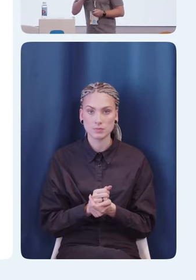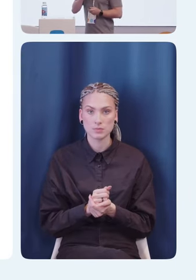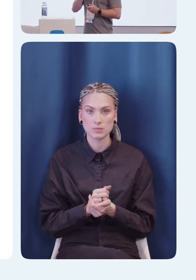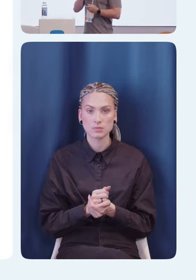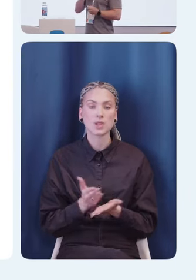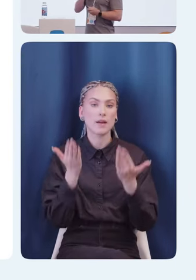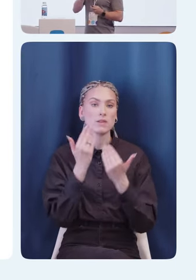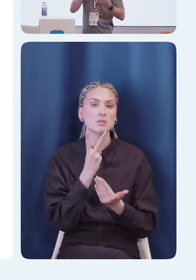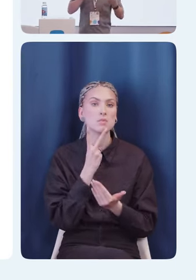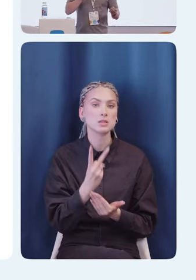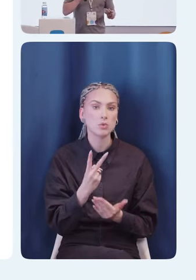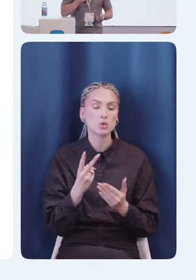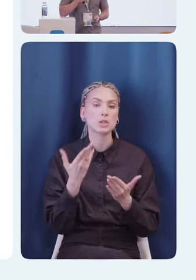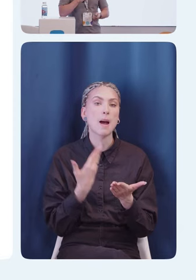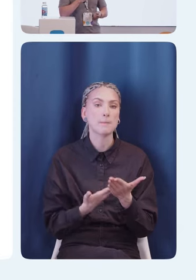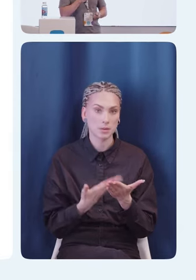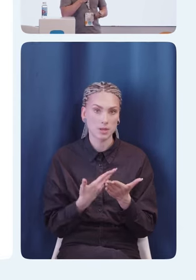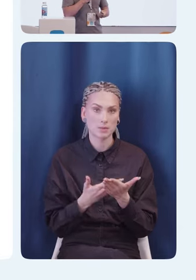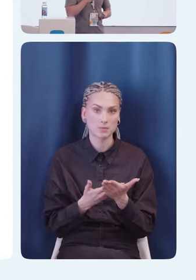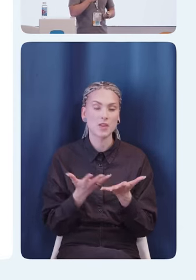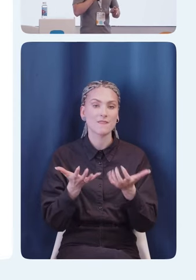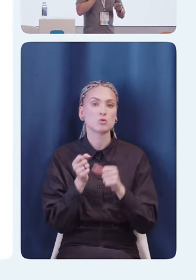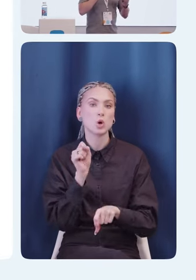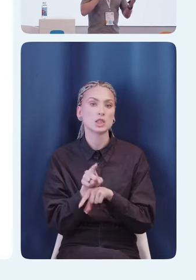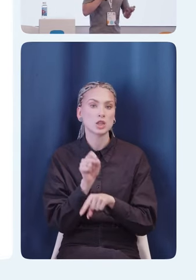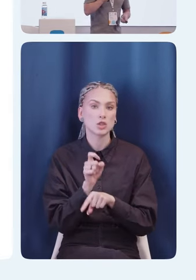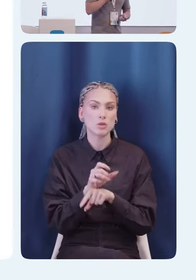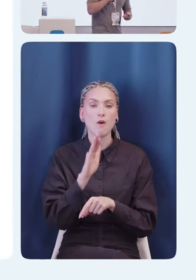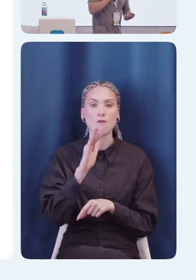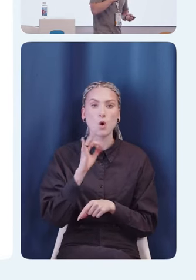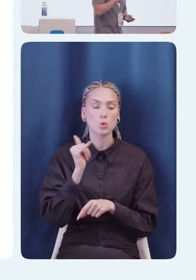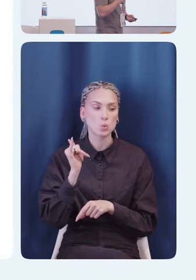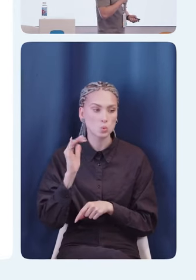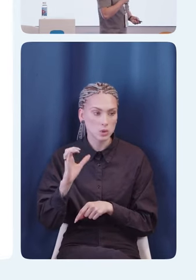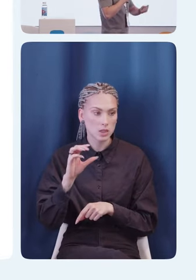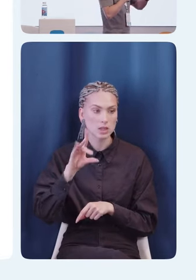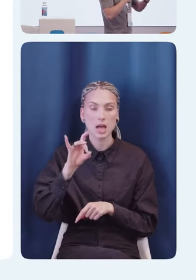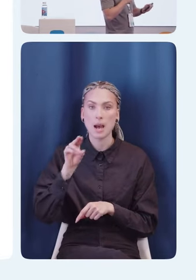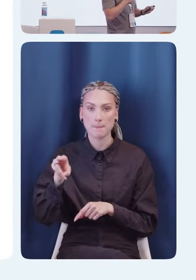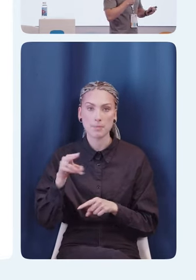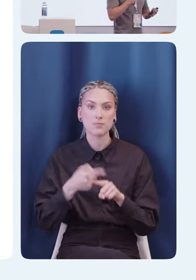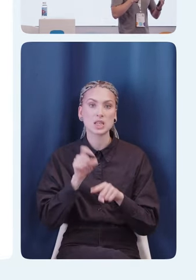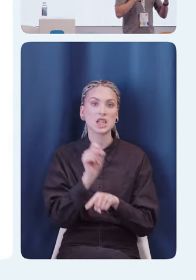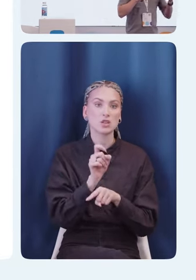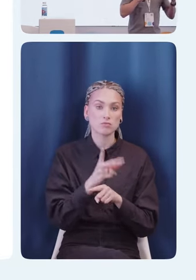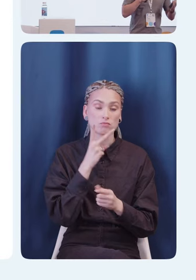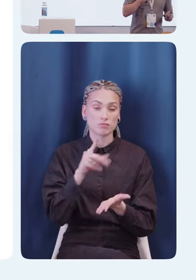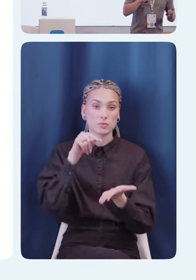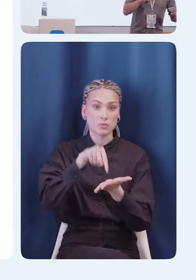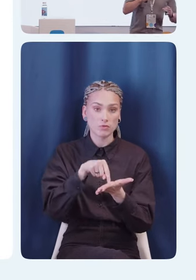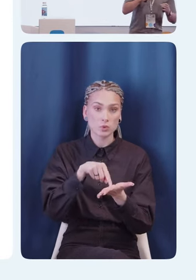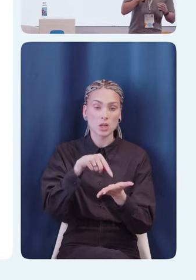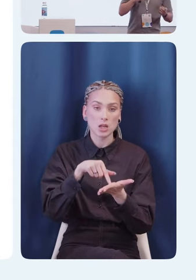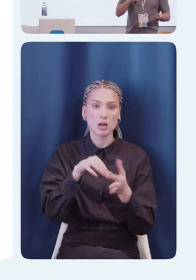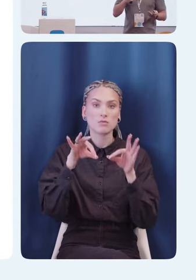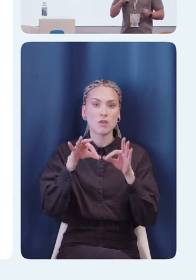функциональность. Давайте посмотрим на конкретный пример. Возьмем задачу с Focus Trap. Довольно популярная задача – удержать фокус на элементах